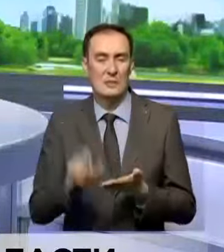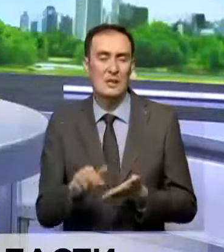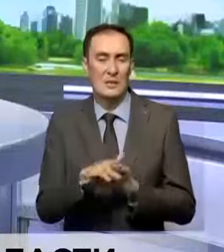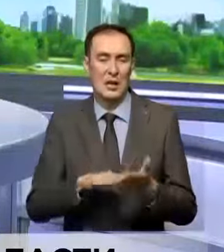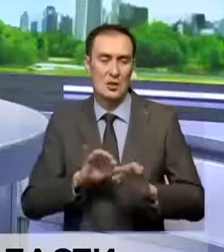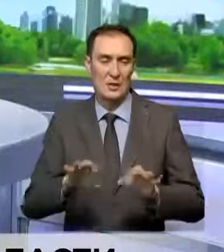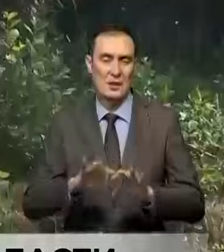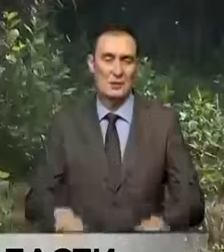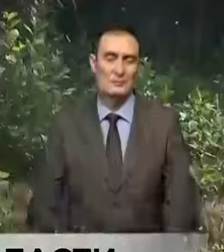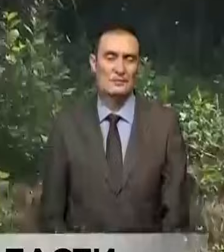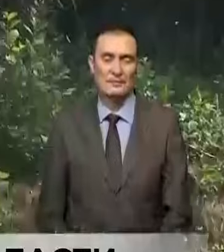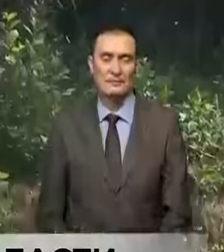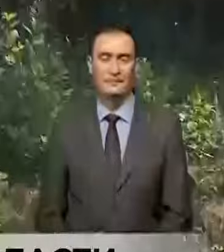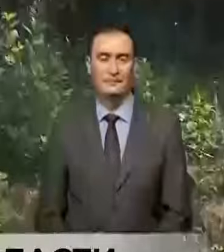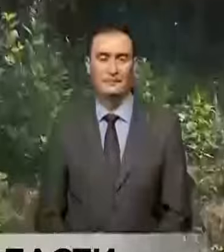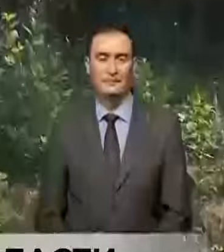расскажет.